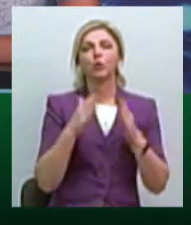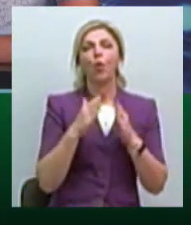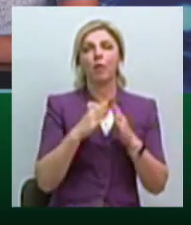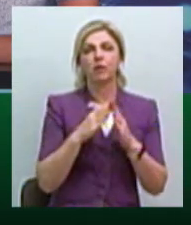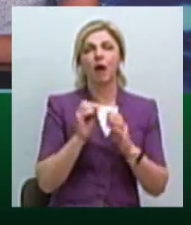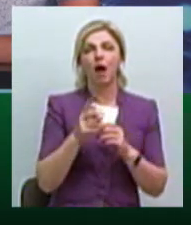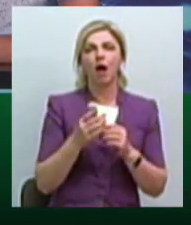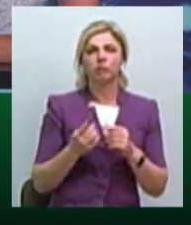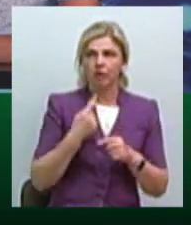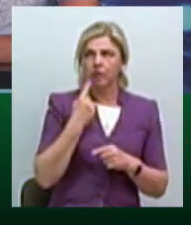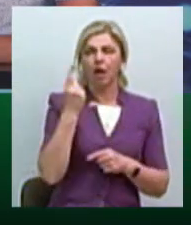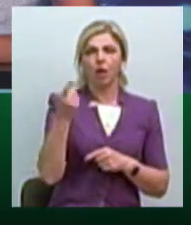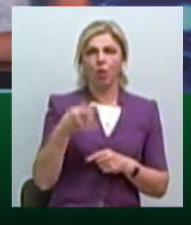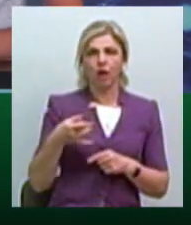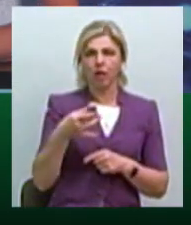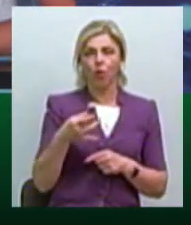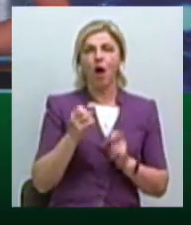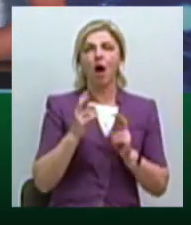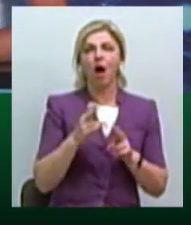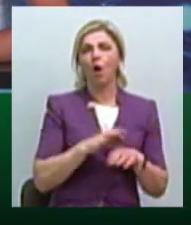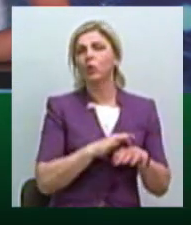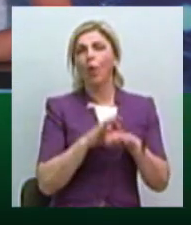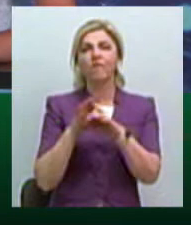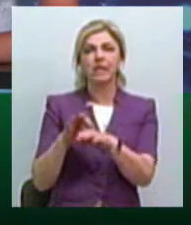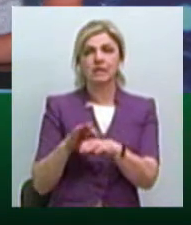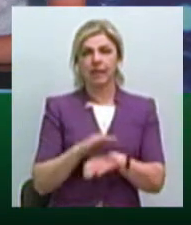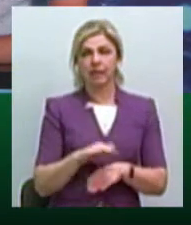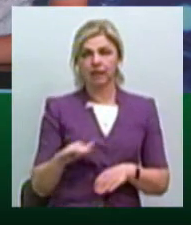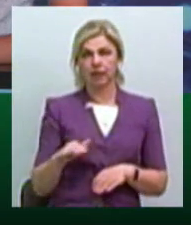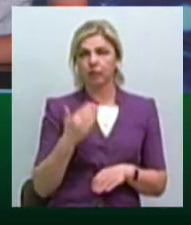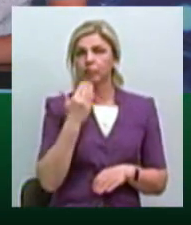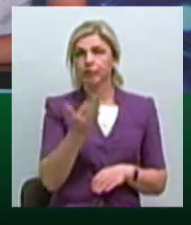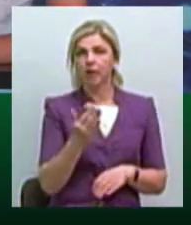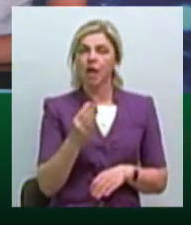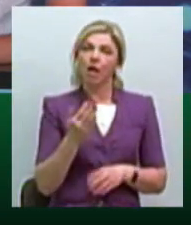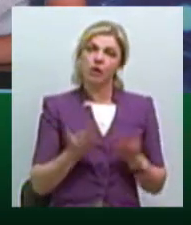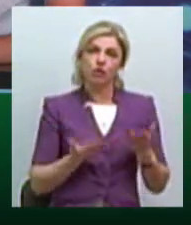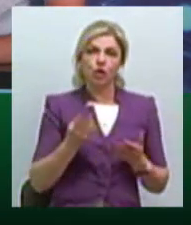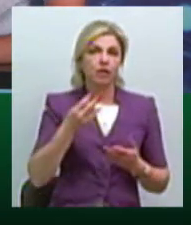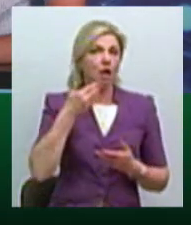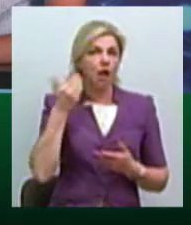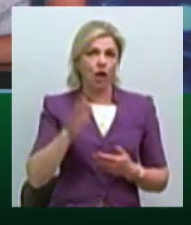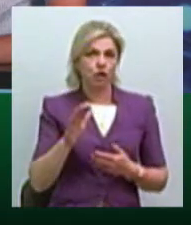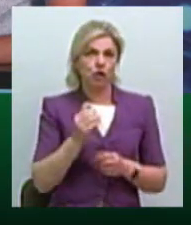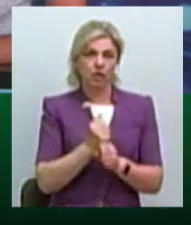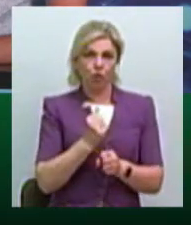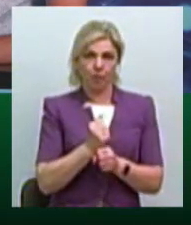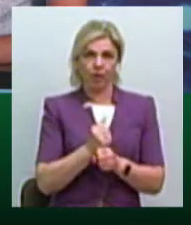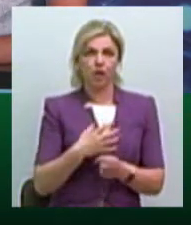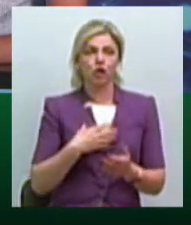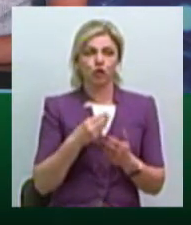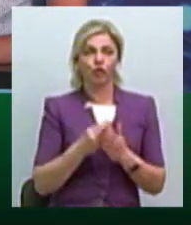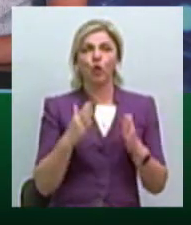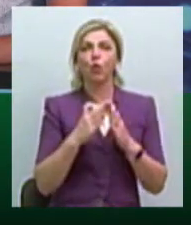північ Миколаївської області. Як довести дитину? Тобто, чи не легше зробити на базі своєї ОТГ на